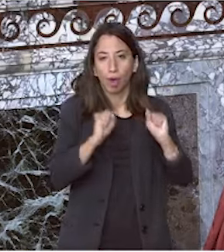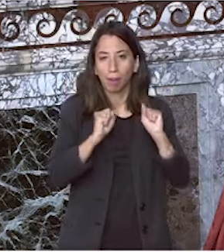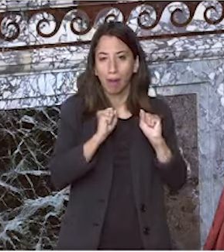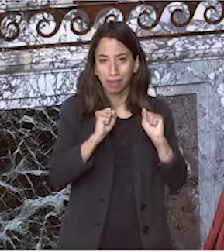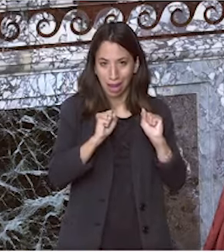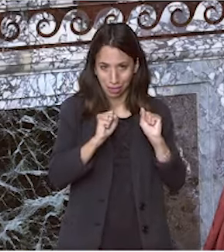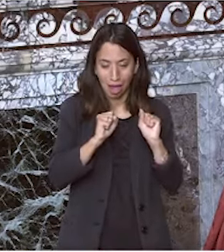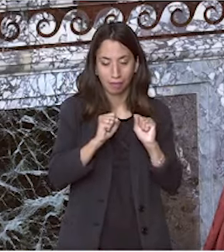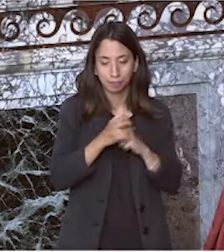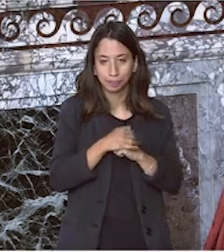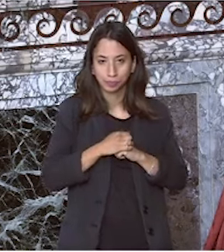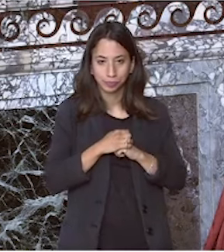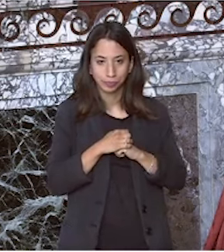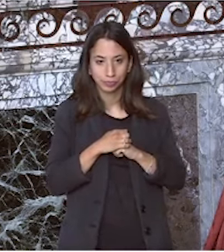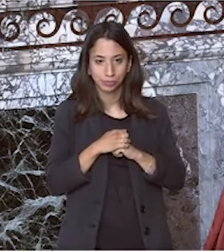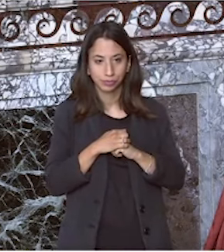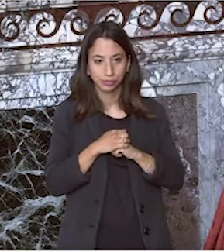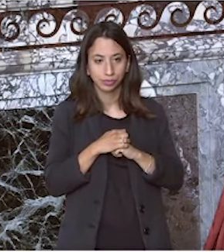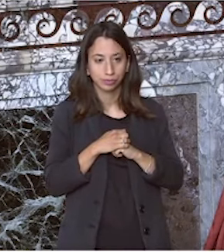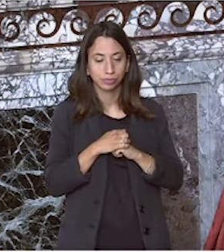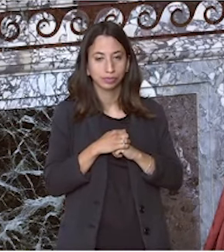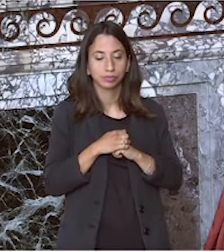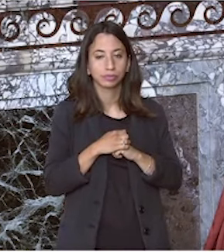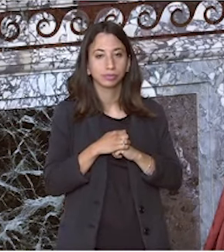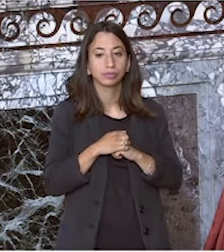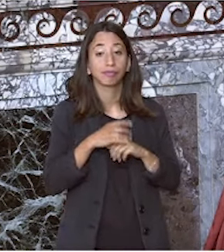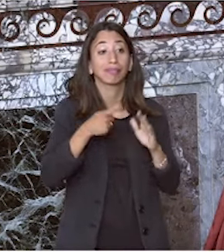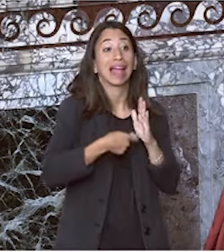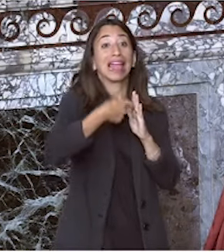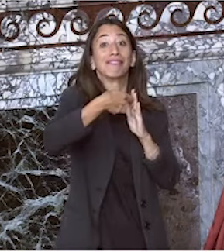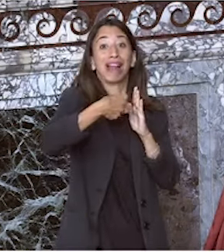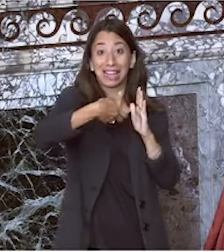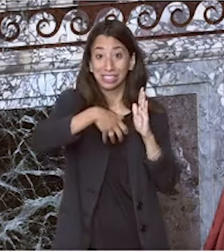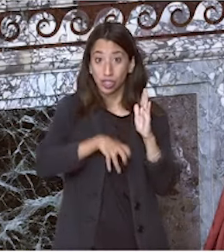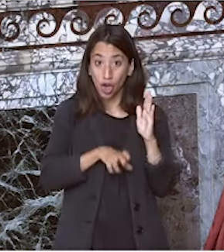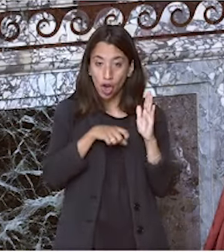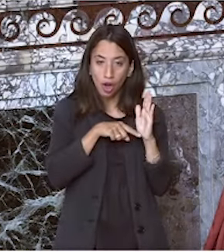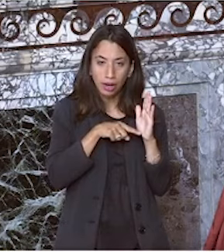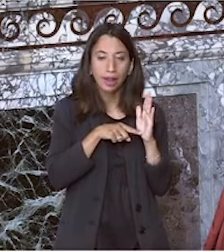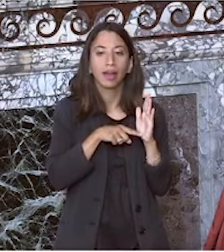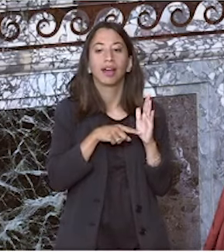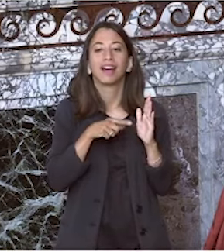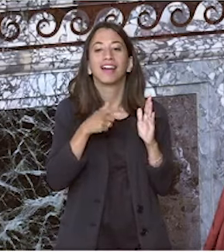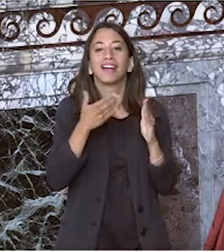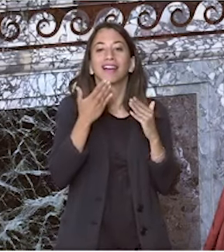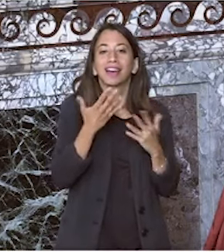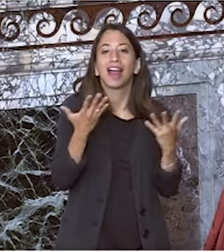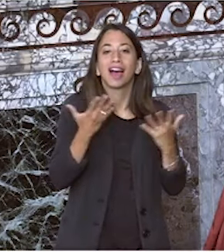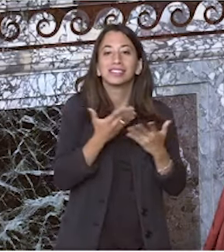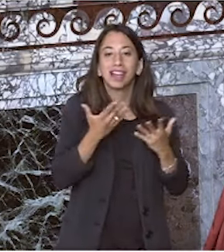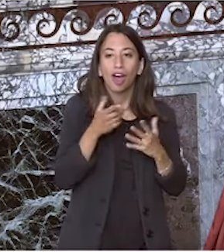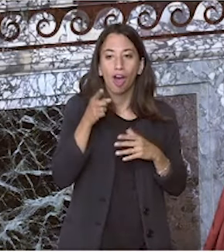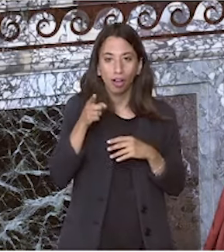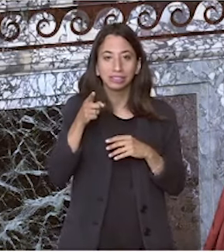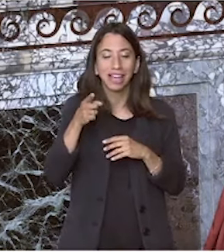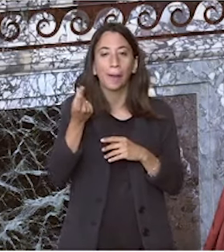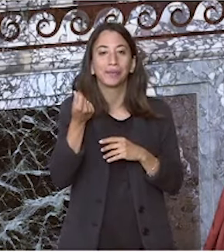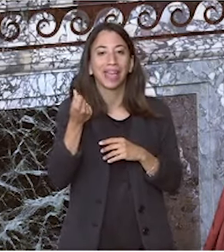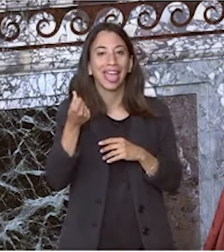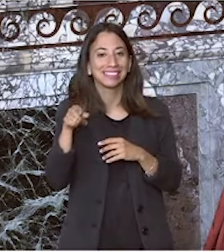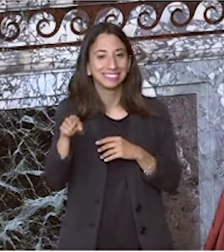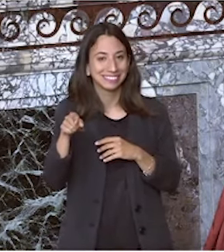precedente aumento. La disinflazione in atto è confermata dalla decelerazione della componente di fondo dell'indice dei